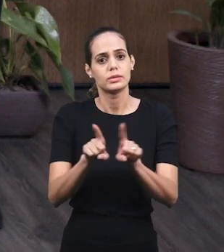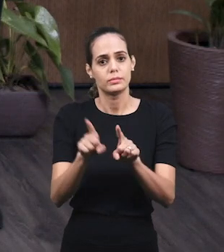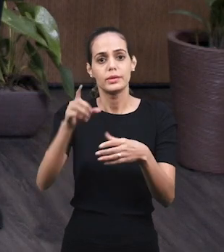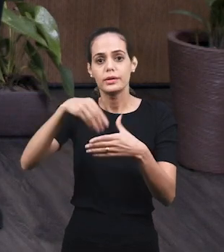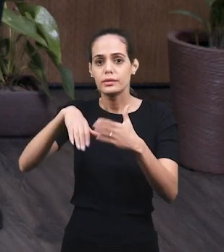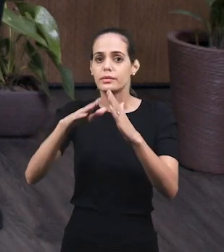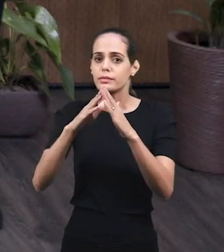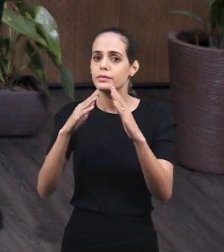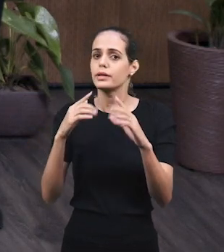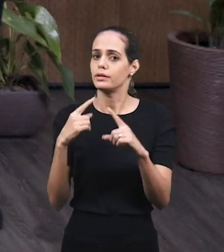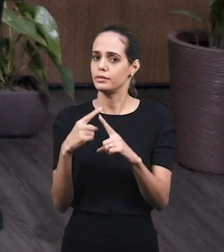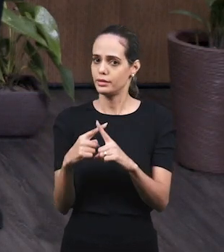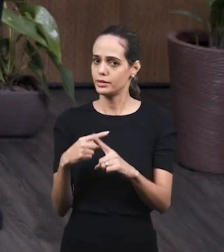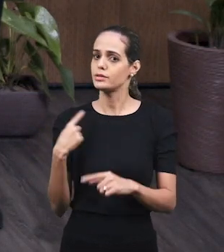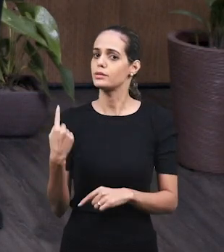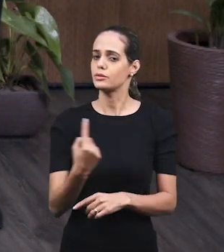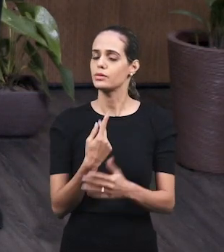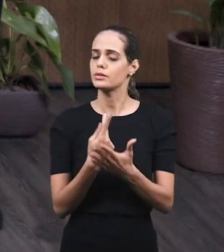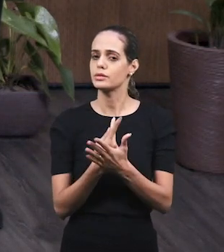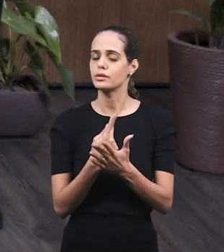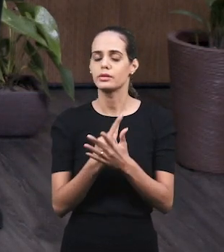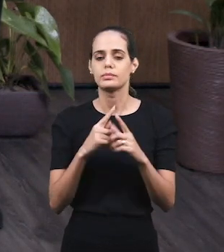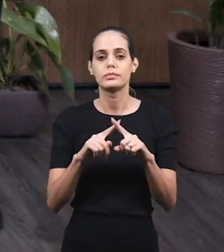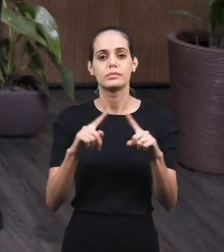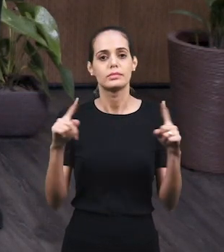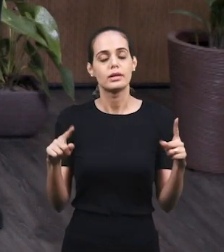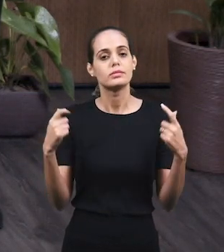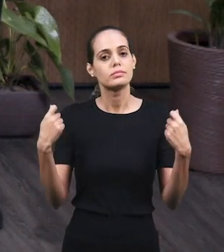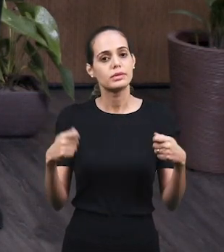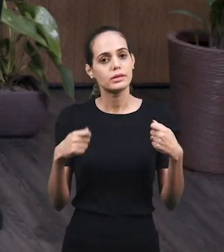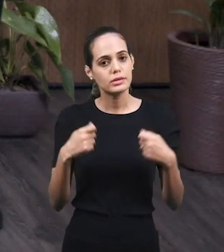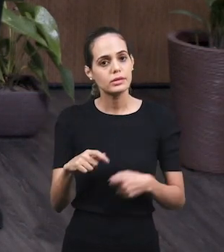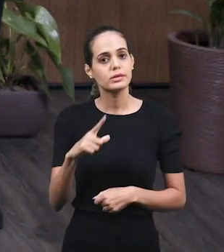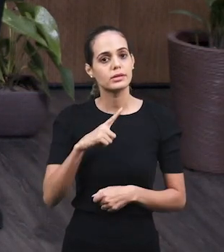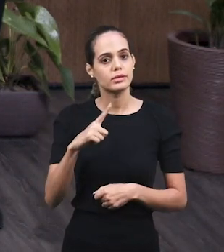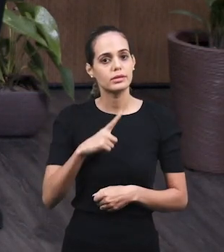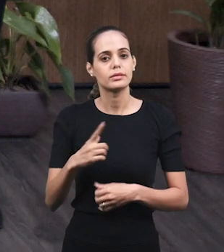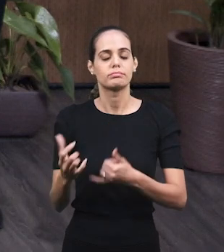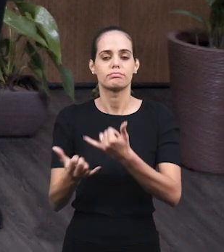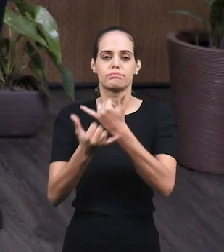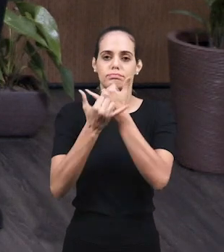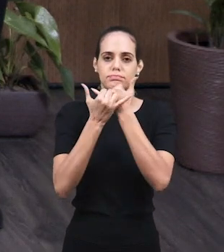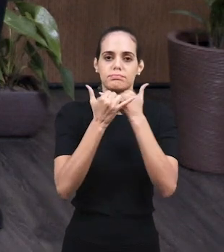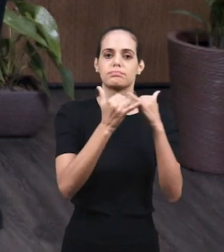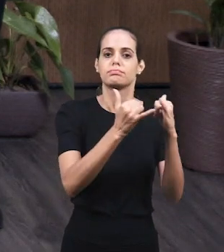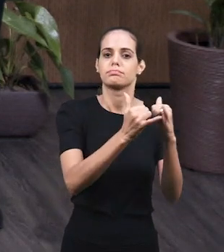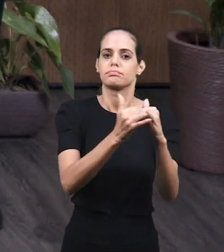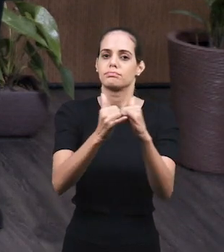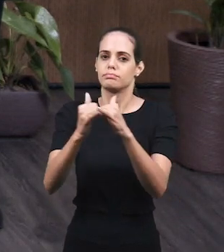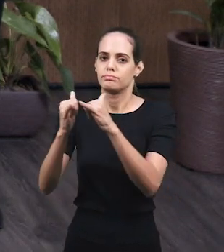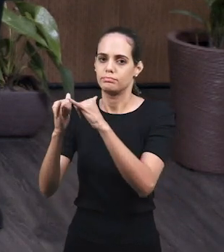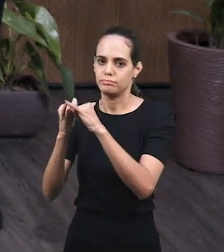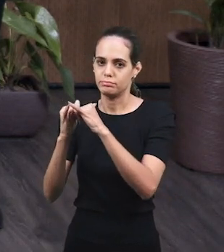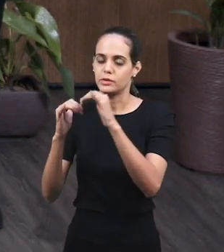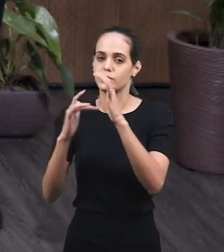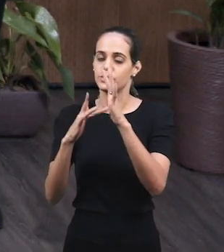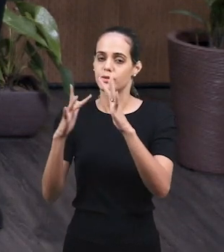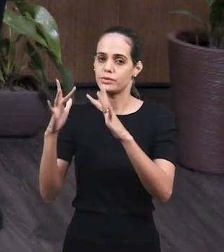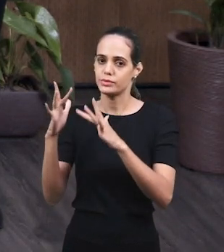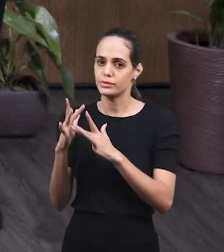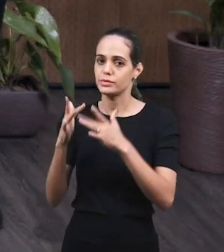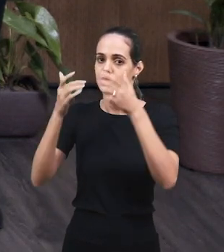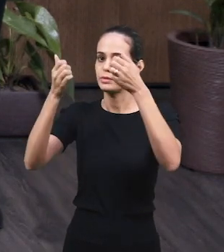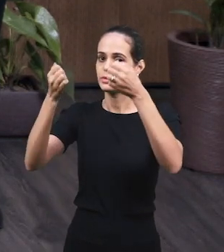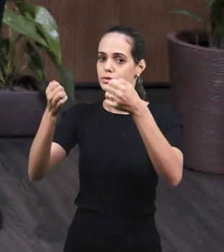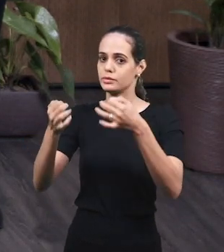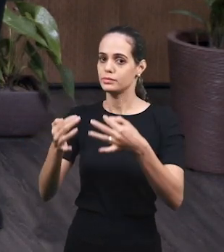parfait, y compris aussi à l'intérieur de l'Église. Mais il est nécessaire d'avoir le pardon.